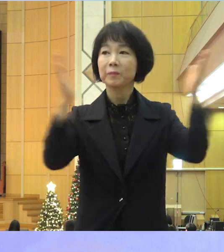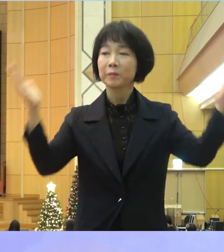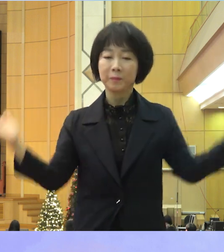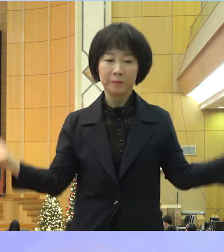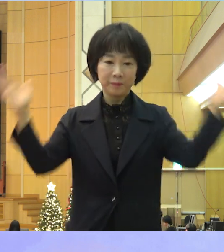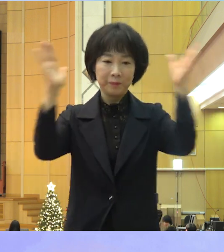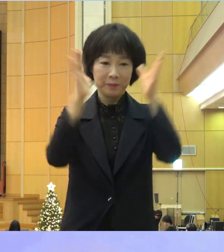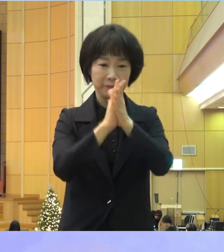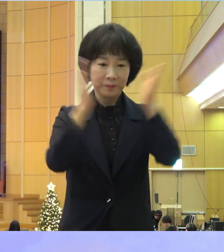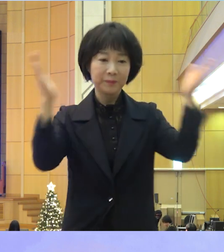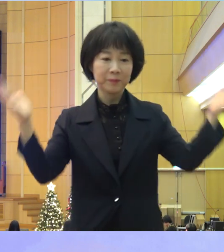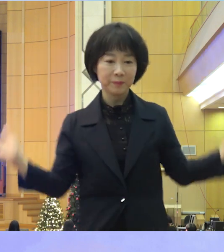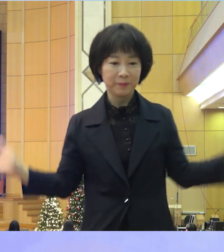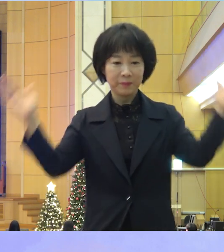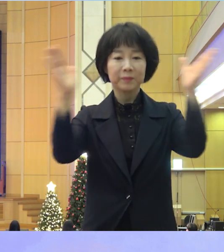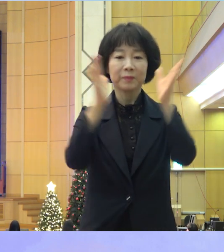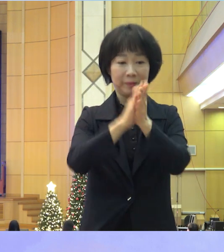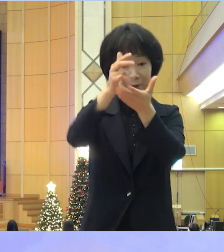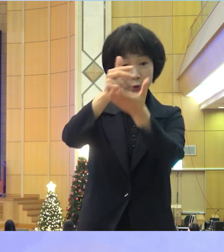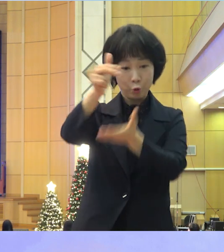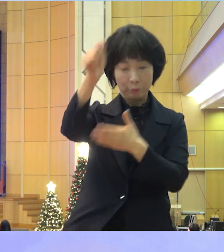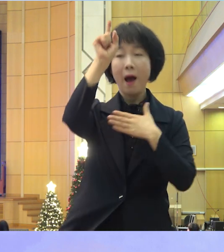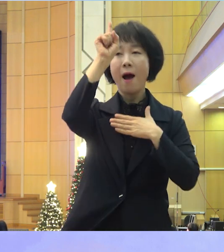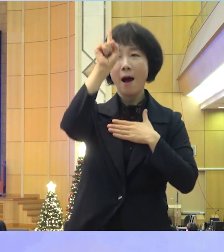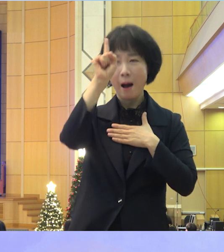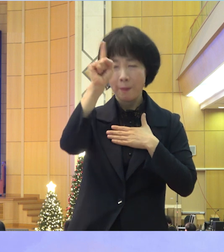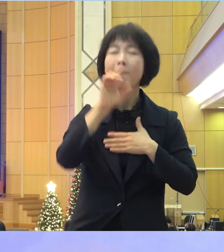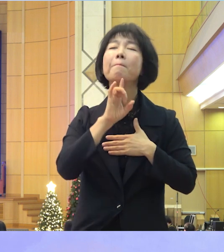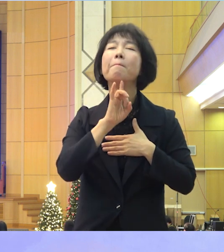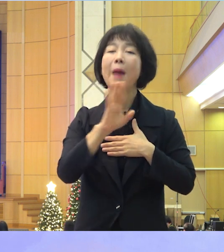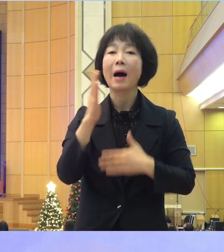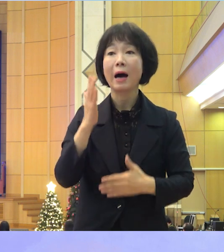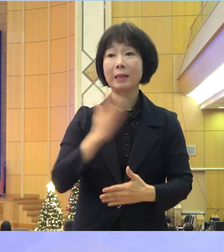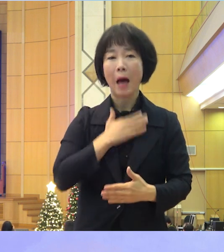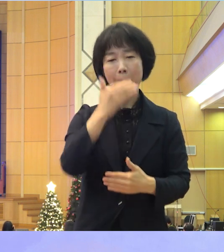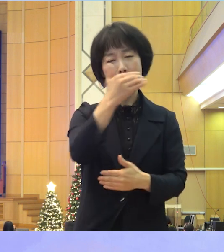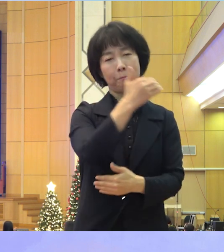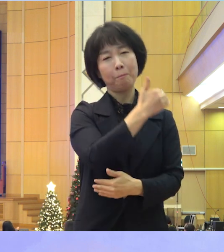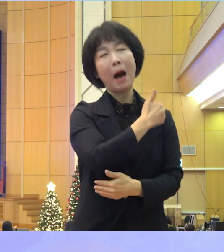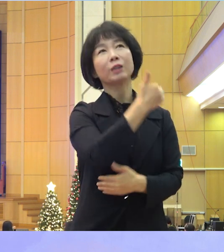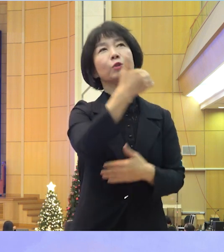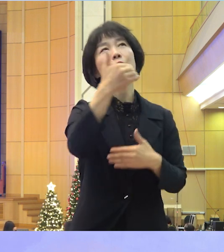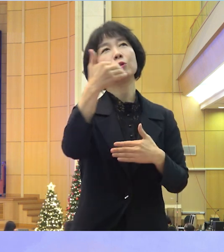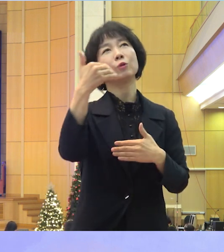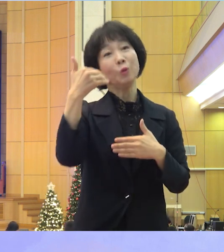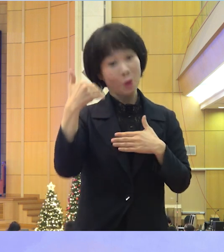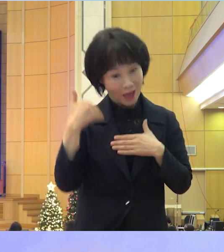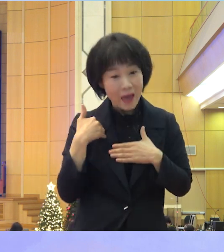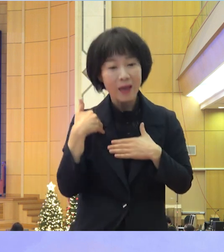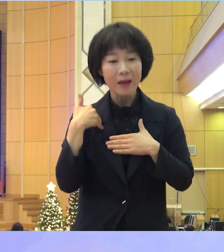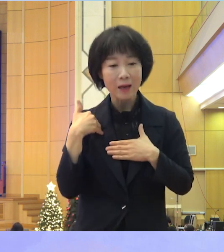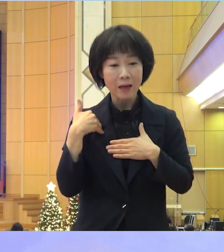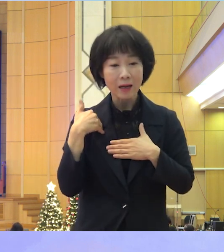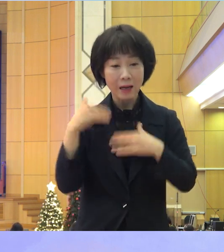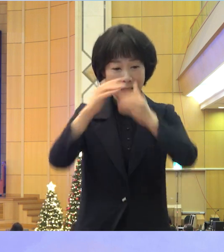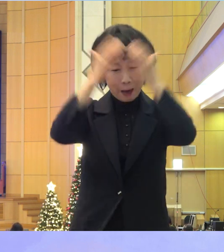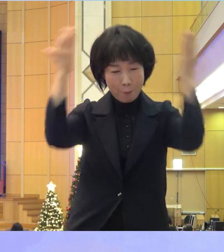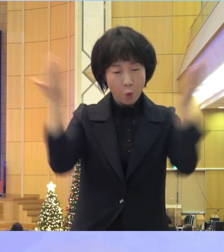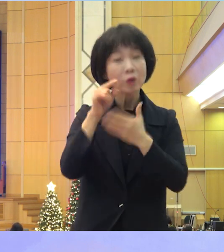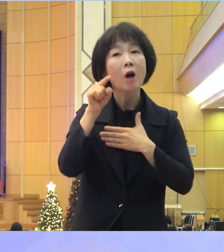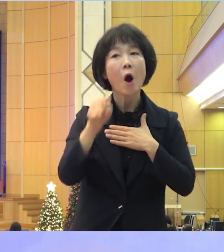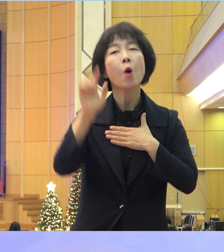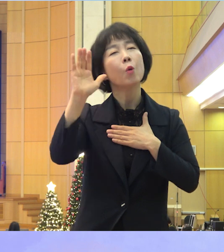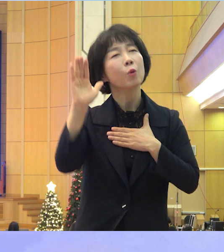주님 한 분만으로, 주님 한 분만으로 나는 만족해.